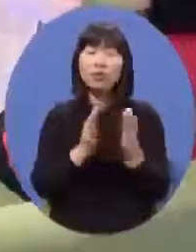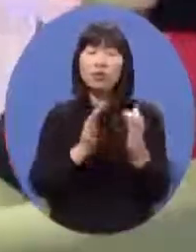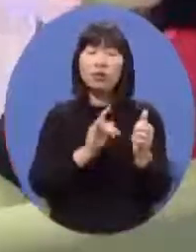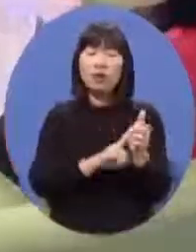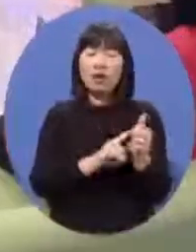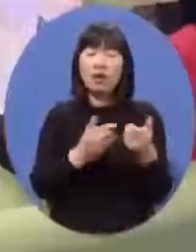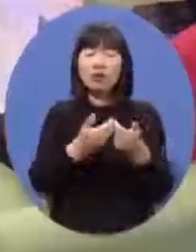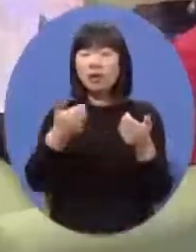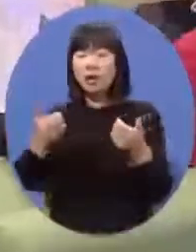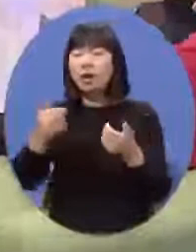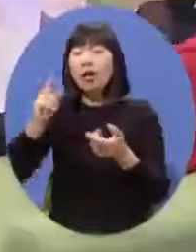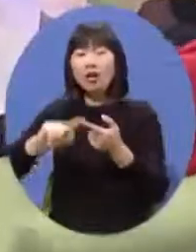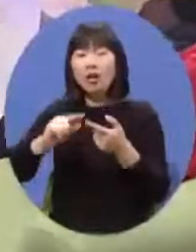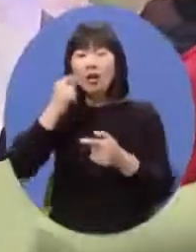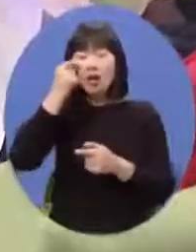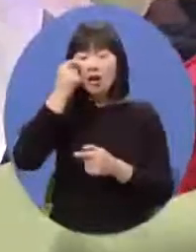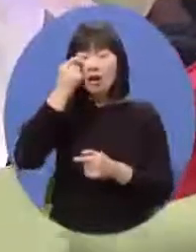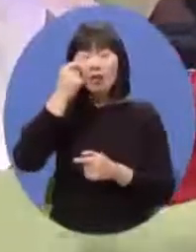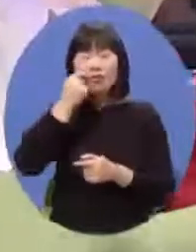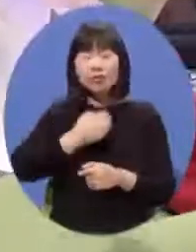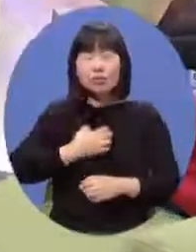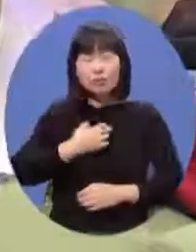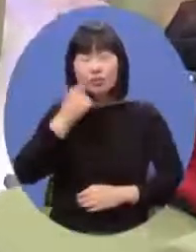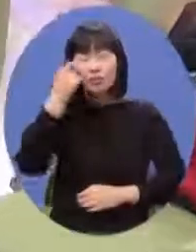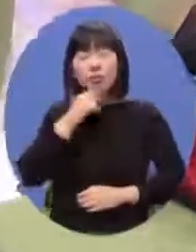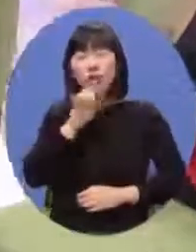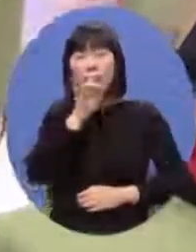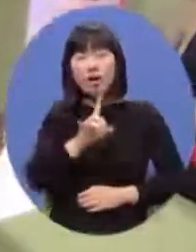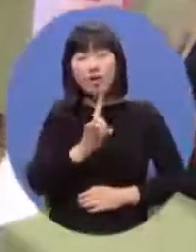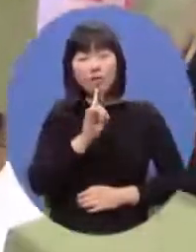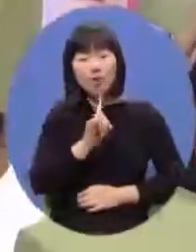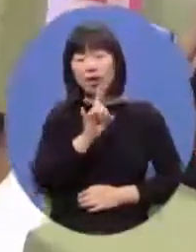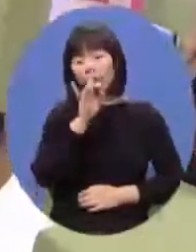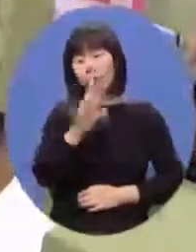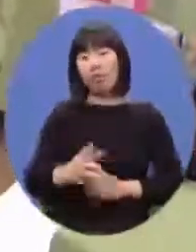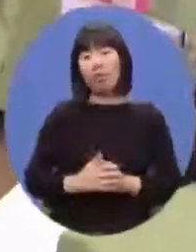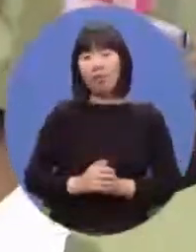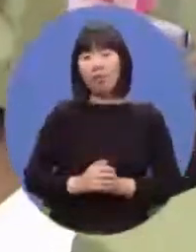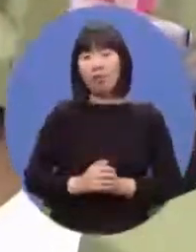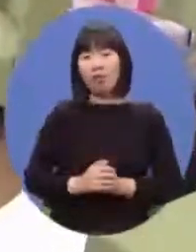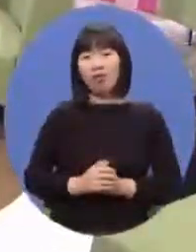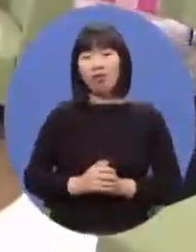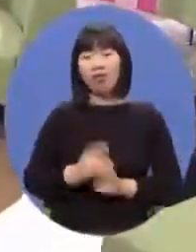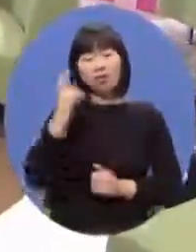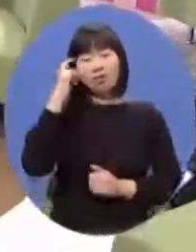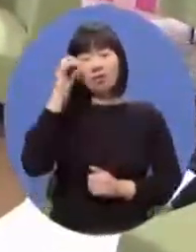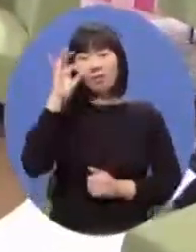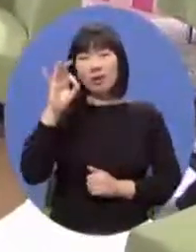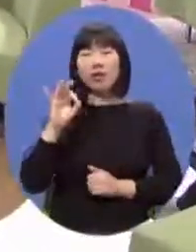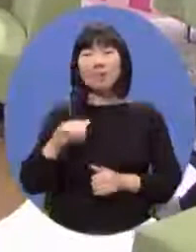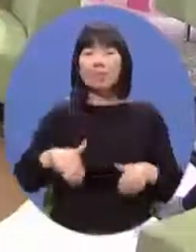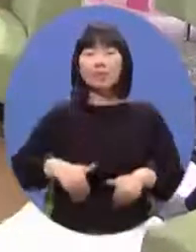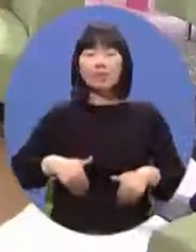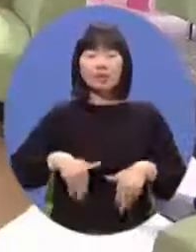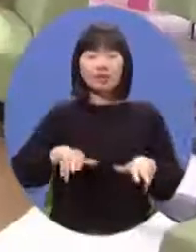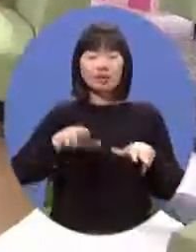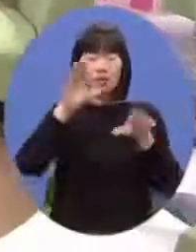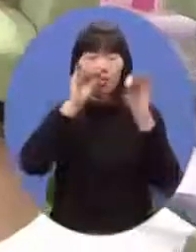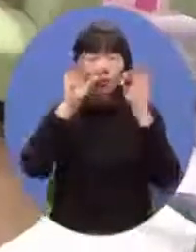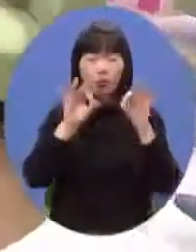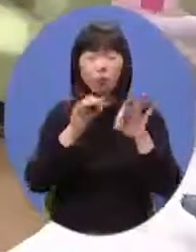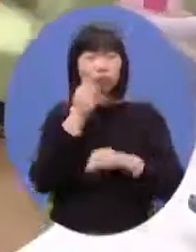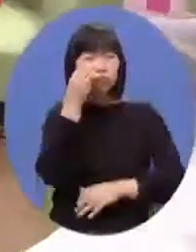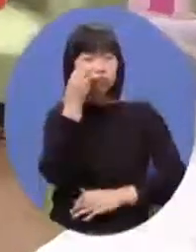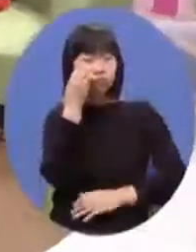떠나가는 거에 대한 이별의 슬픔은 왜 울면 안 되는지 그건 말도 안 되는 일이다. 아, 그러게요. 그걸 한번 생각해봐야 그러네요. 되죠. 지금 그렇게 들어도 정말